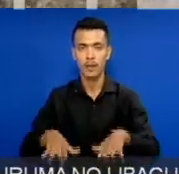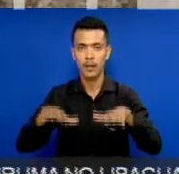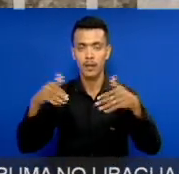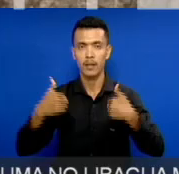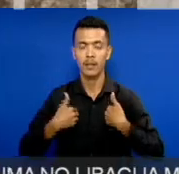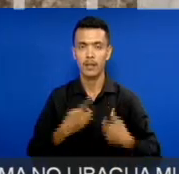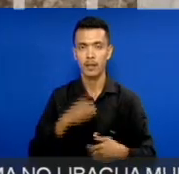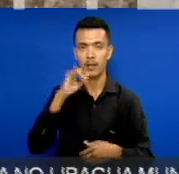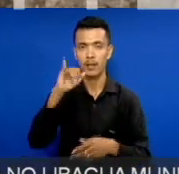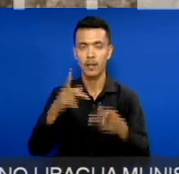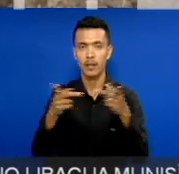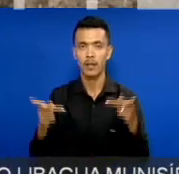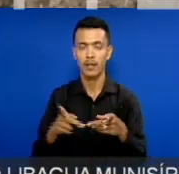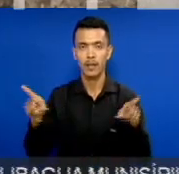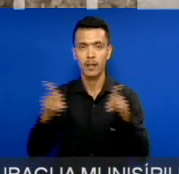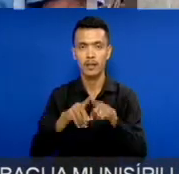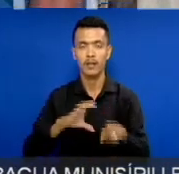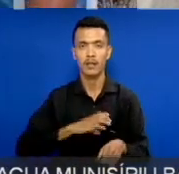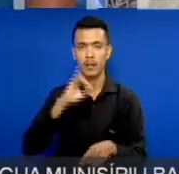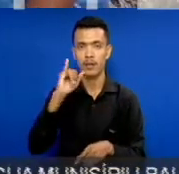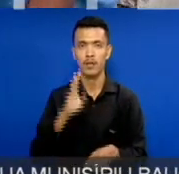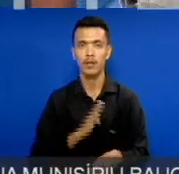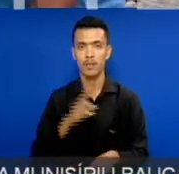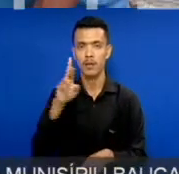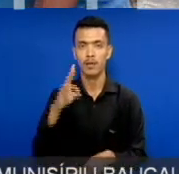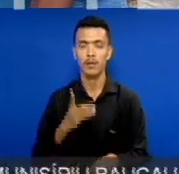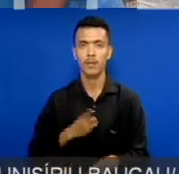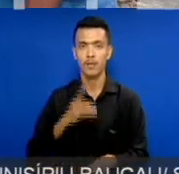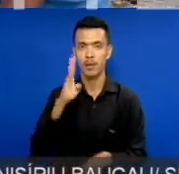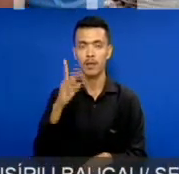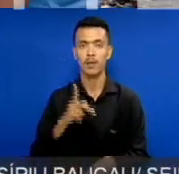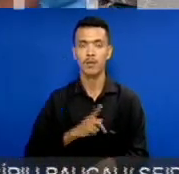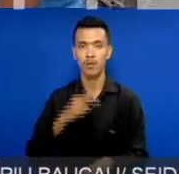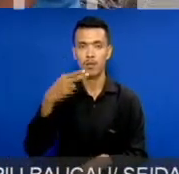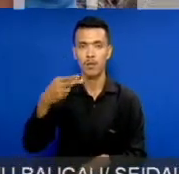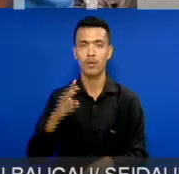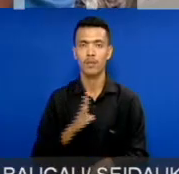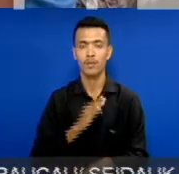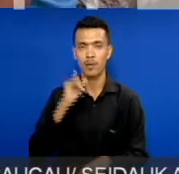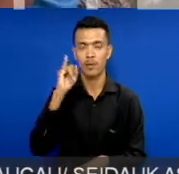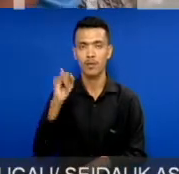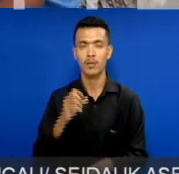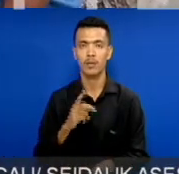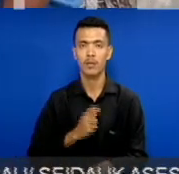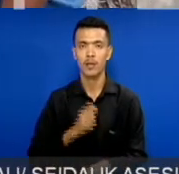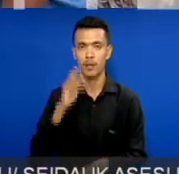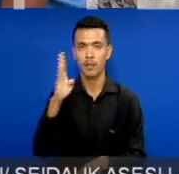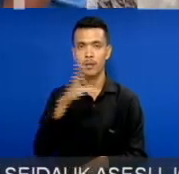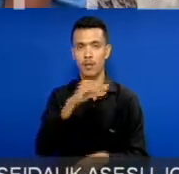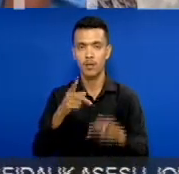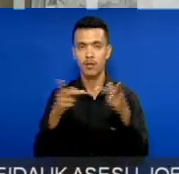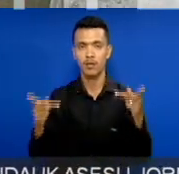liu-liu aria sira hadesan, kai coli, becora, bideu masaur, kuluhun, Bekusi, Taibesi, Akadunu no Fatin